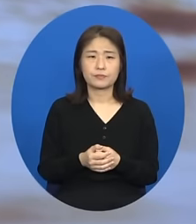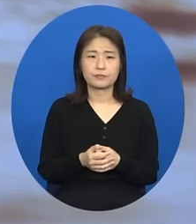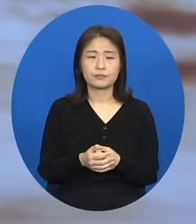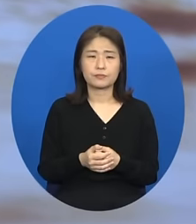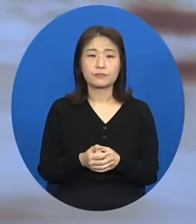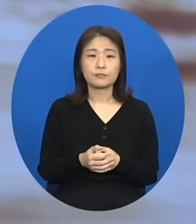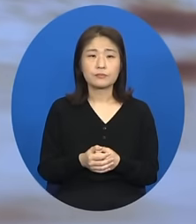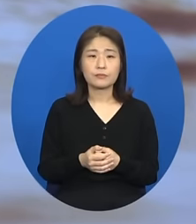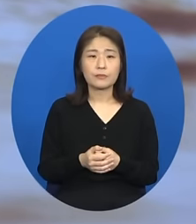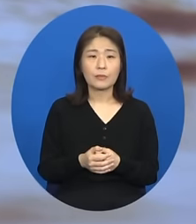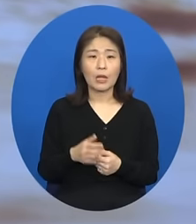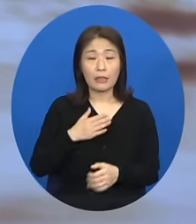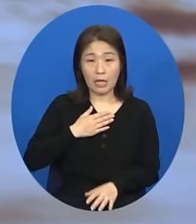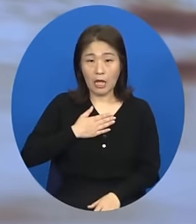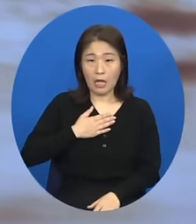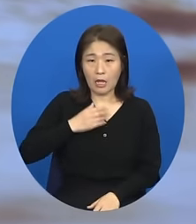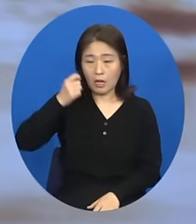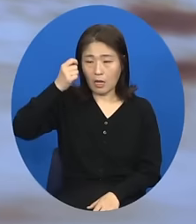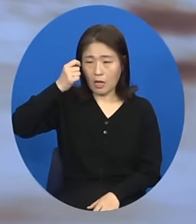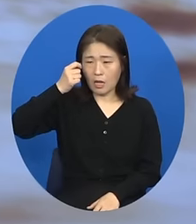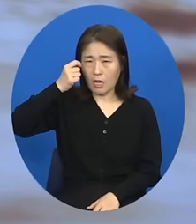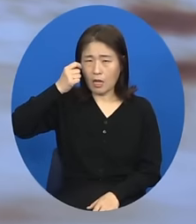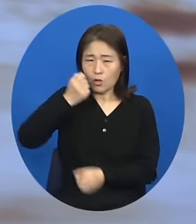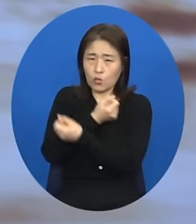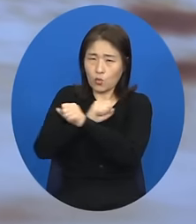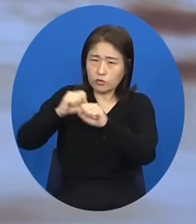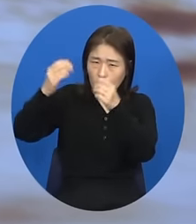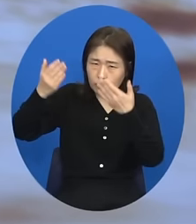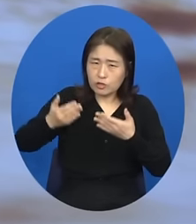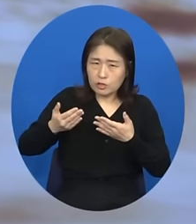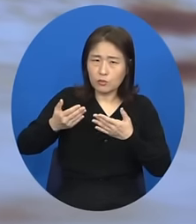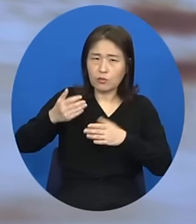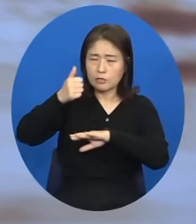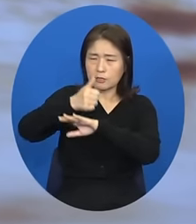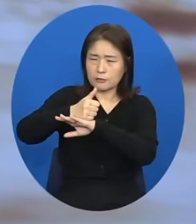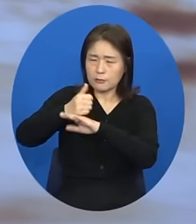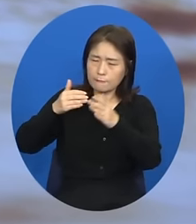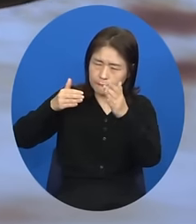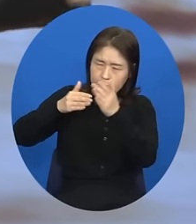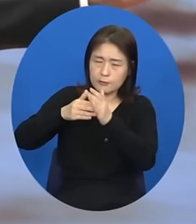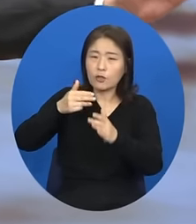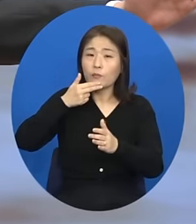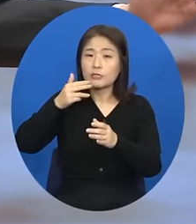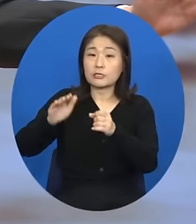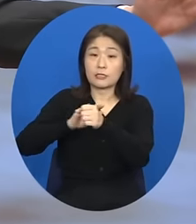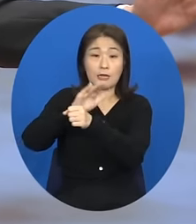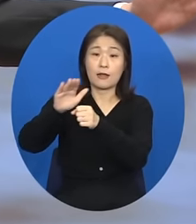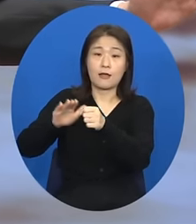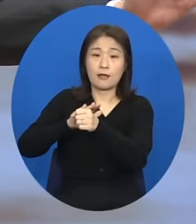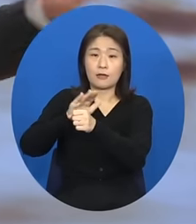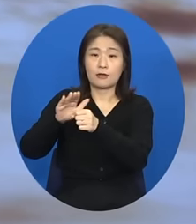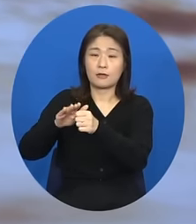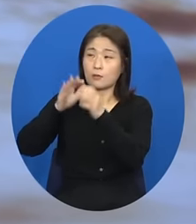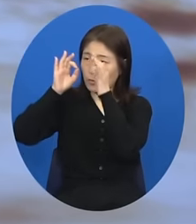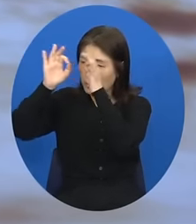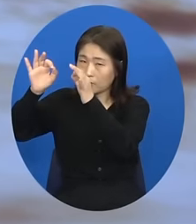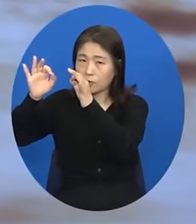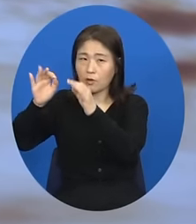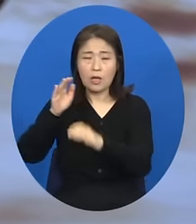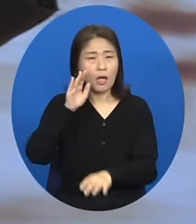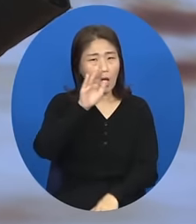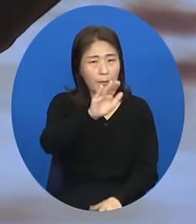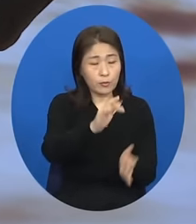늘 품어주시는 하나님의 그 끝없는 사랑을 보면서 뭘 깨달았냐면, 앞으로 예수를 믿게 할 사람들,